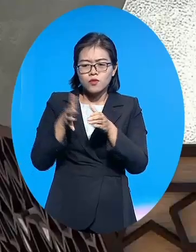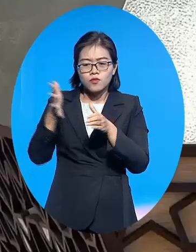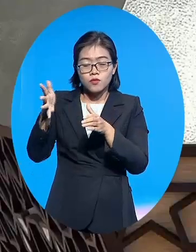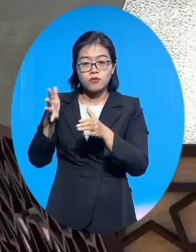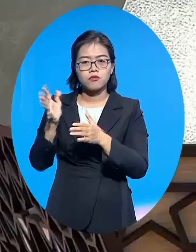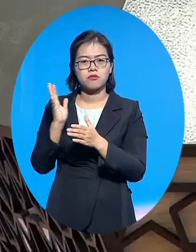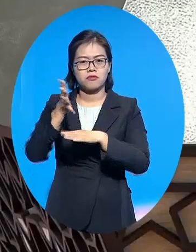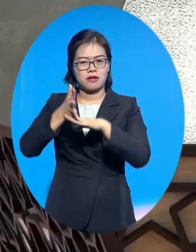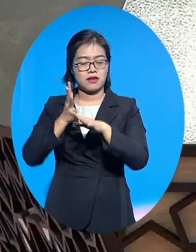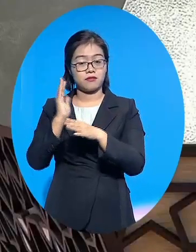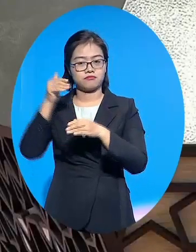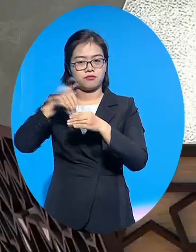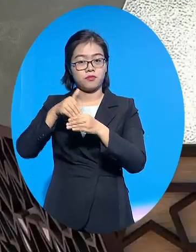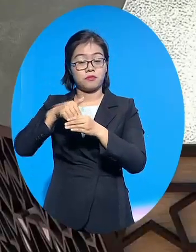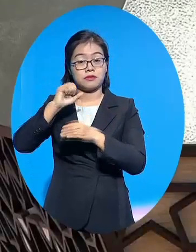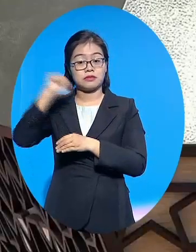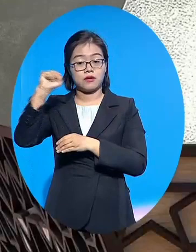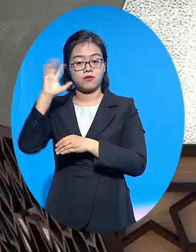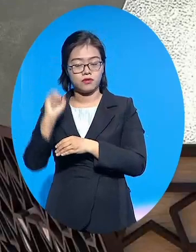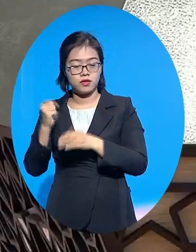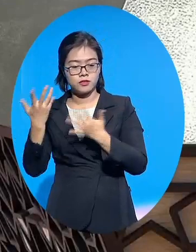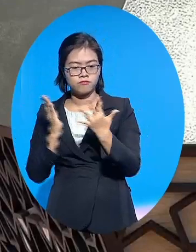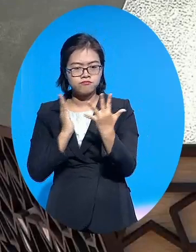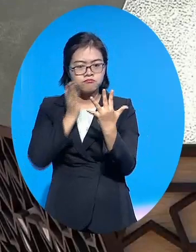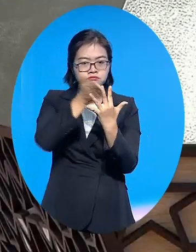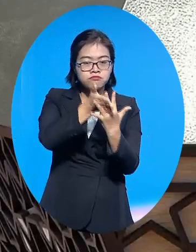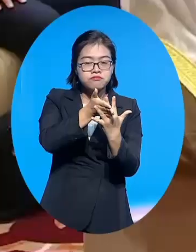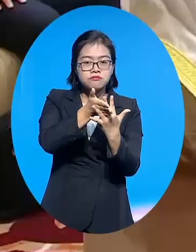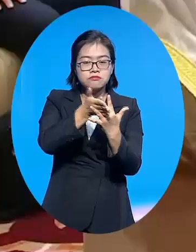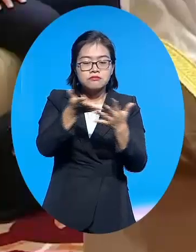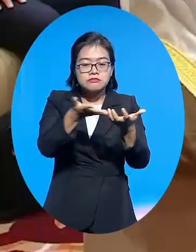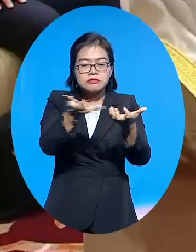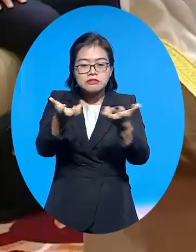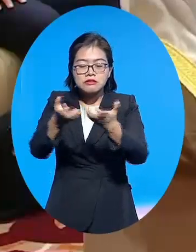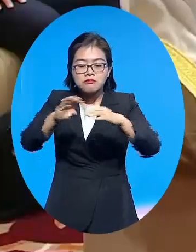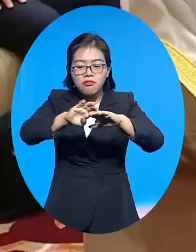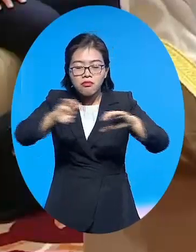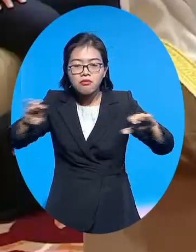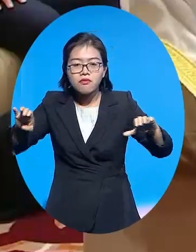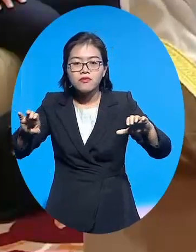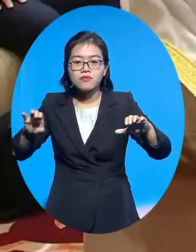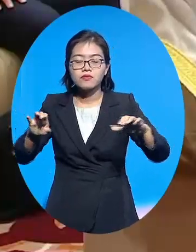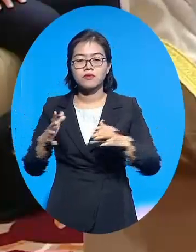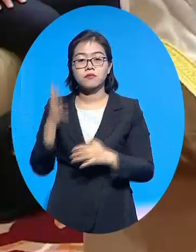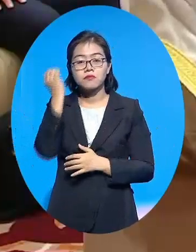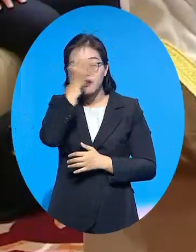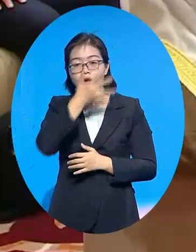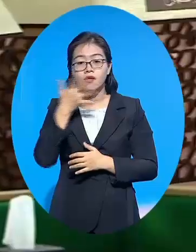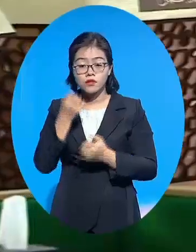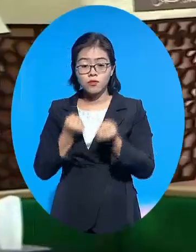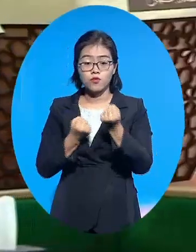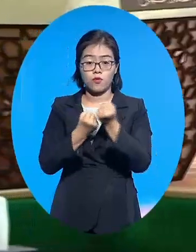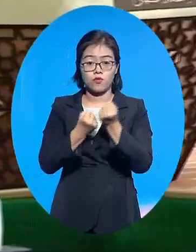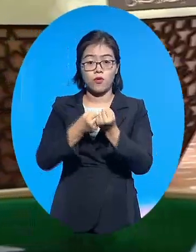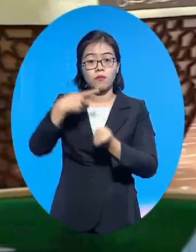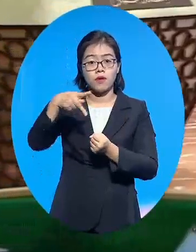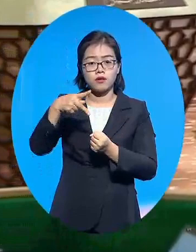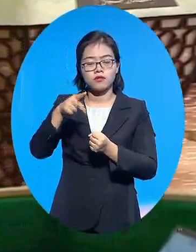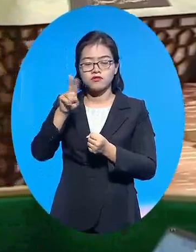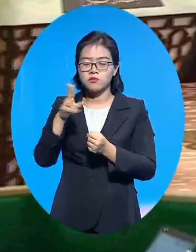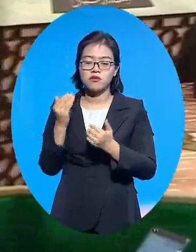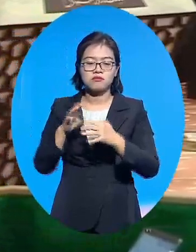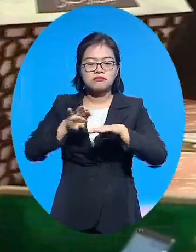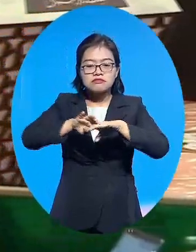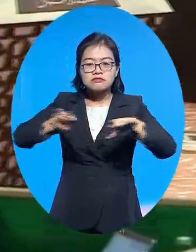thể hiện sự chia rẽ trong nội bộ các nước Ả Rập dù họ dẫn lên tiếng ủng hộ Người Palestine tại Hội nghị đại diện của